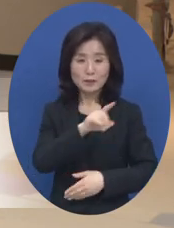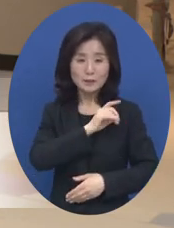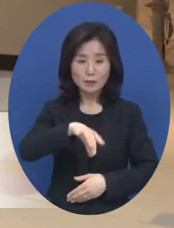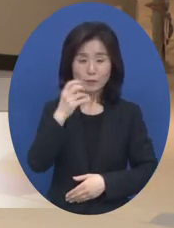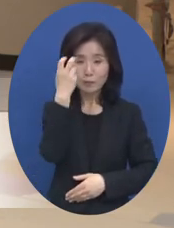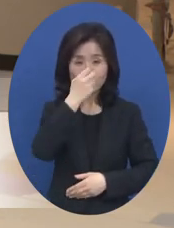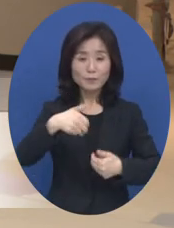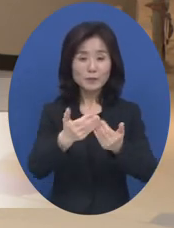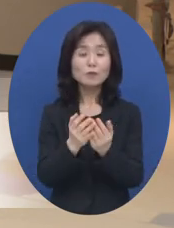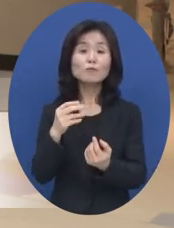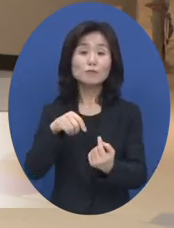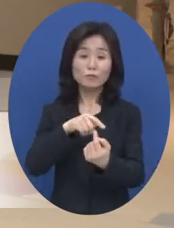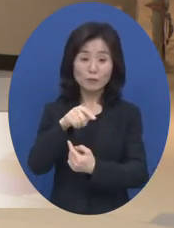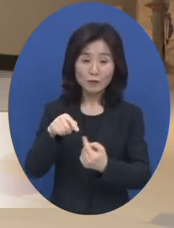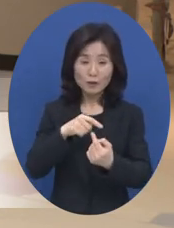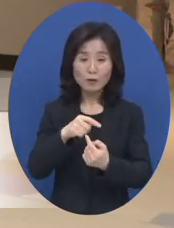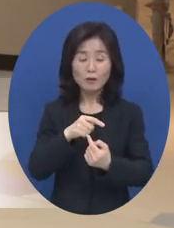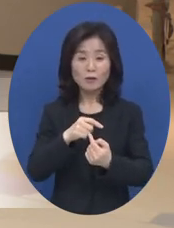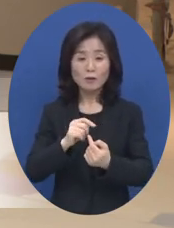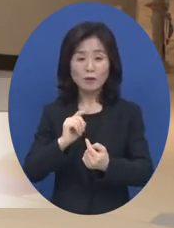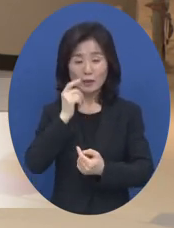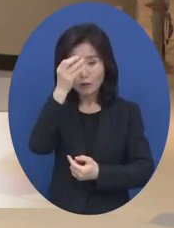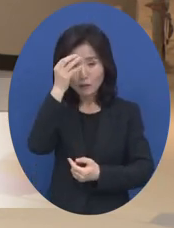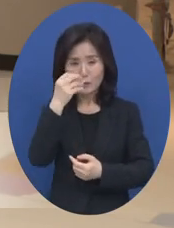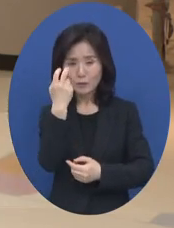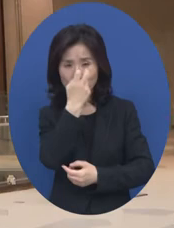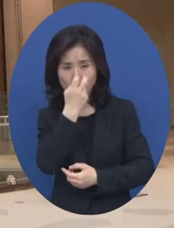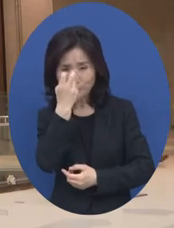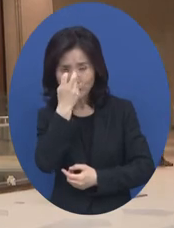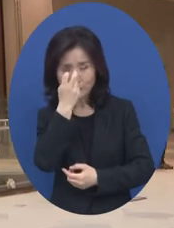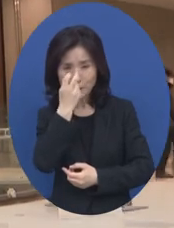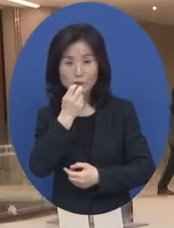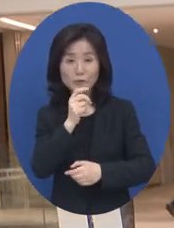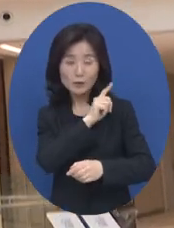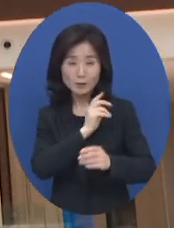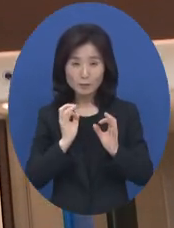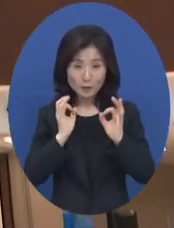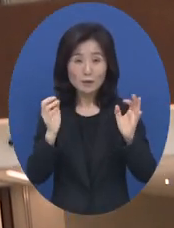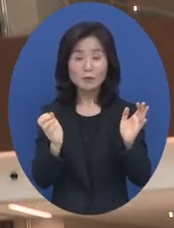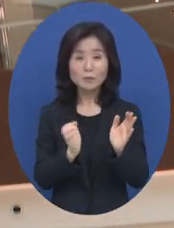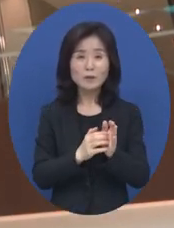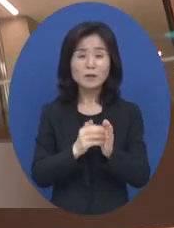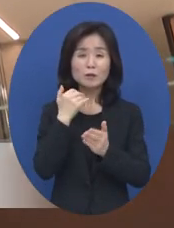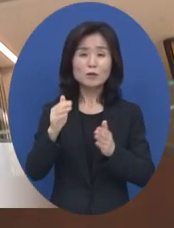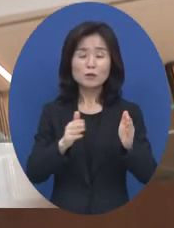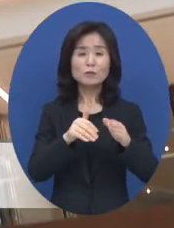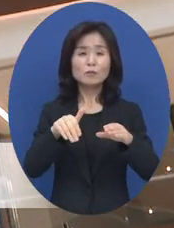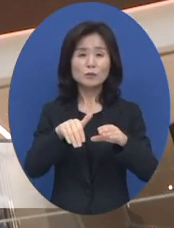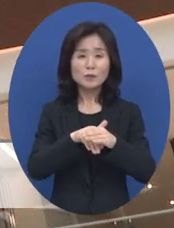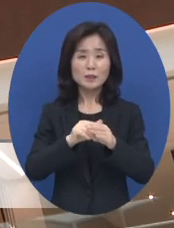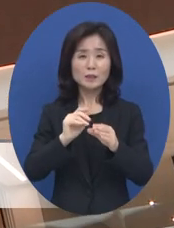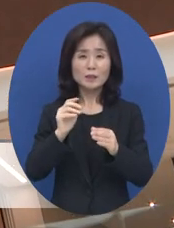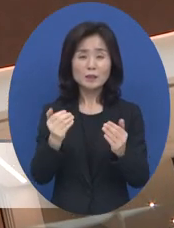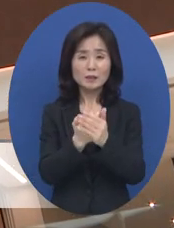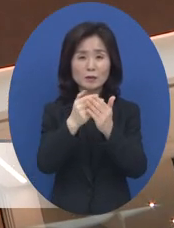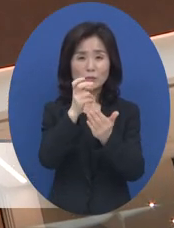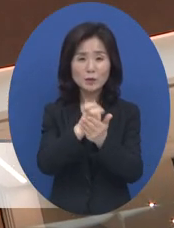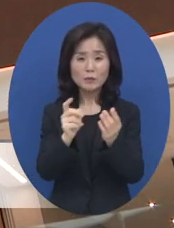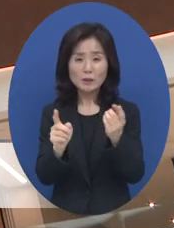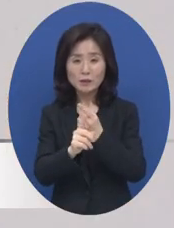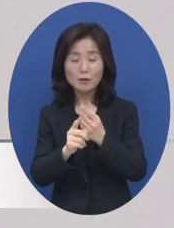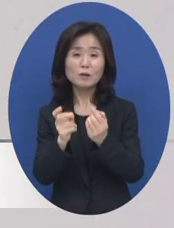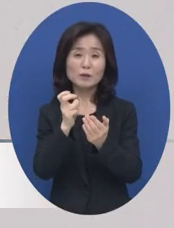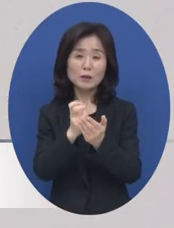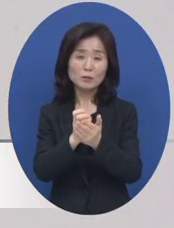운영하여 작품의 품질 및 안전 관리에도 최선을 다했습니다 경기도는 문화 예술 지는 법 개정안을 비롯한 제도개선을 지속적으로